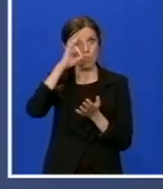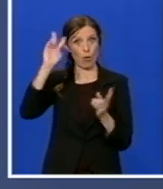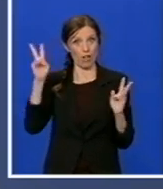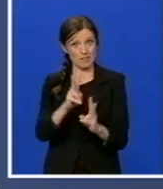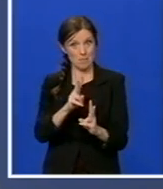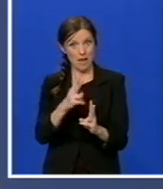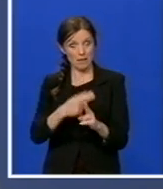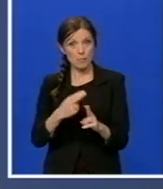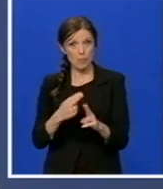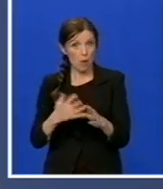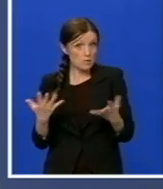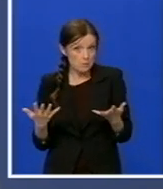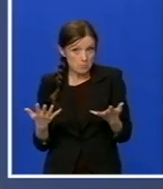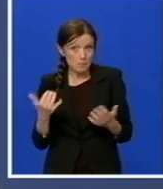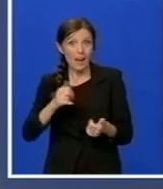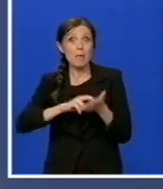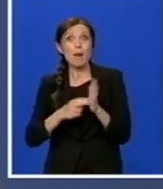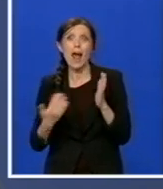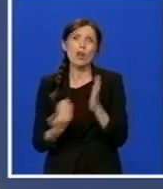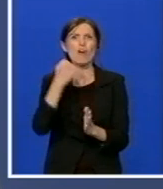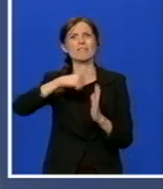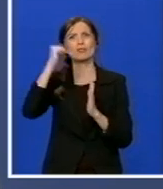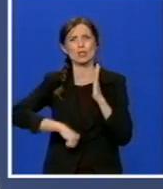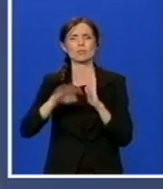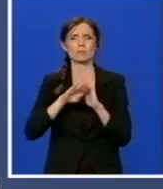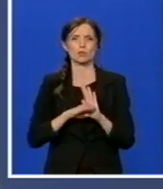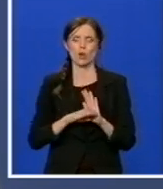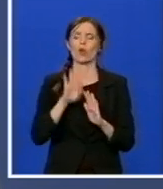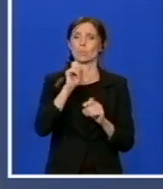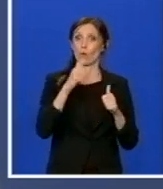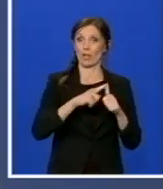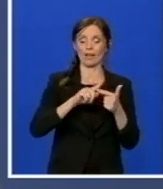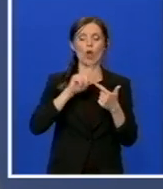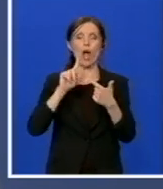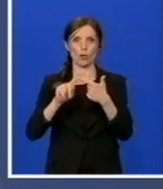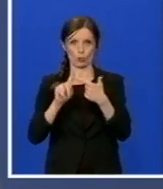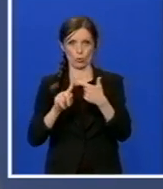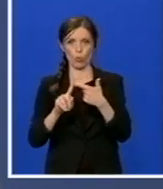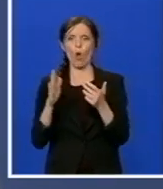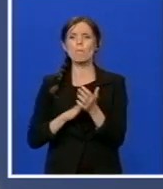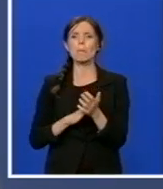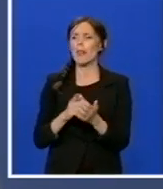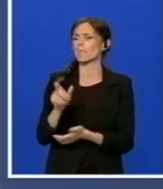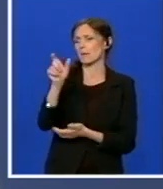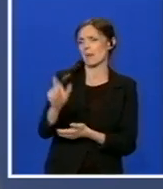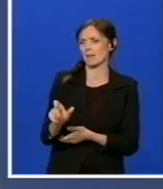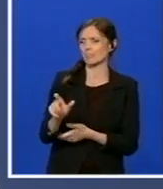drugo pitanje je, na koji način da porodice obolelih koji leže na intenzivnoj nezi